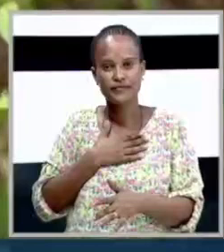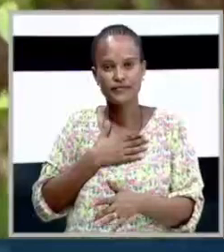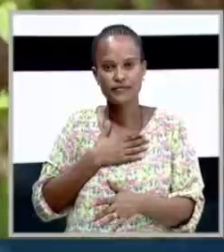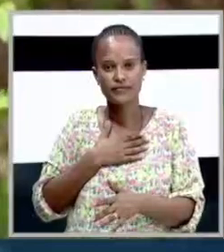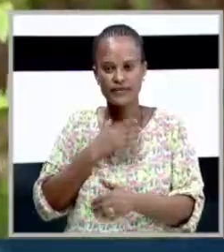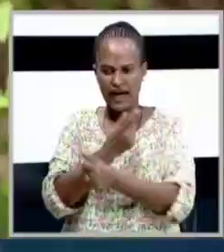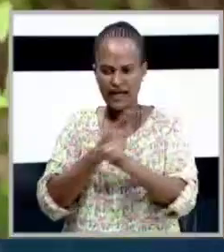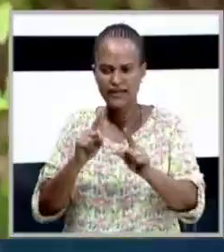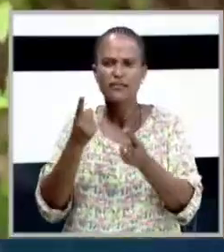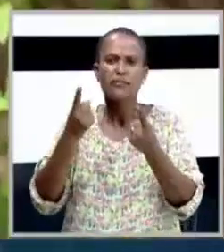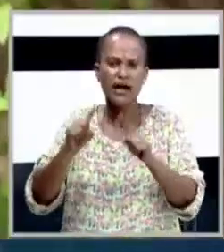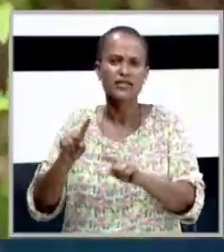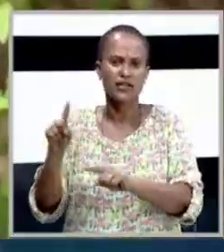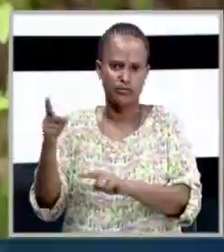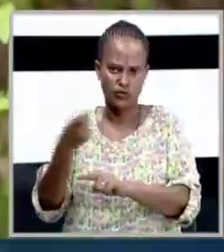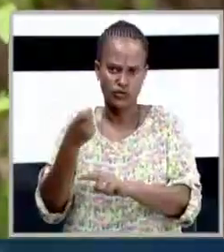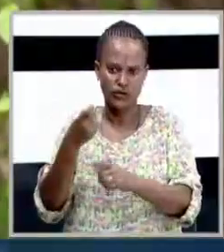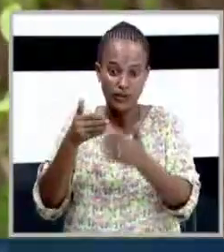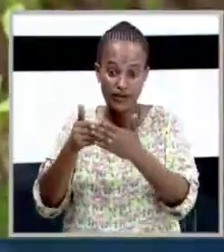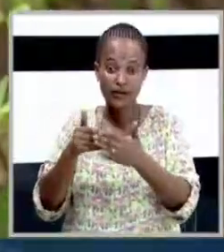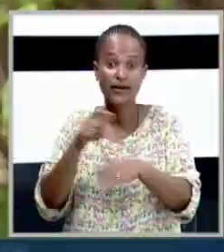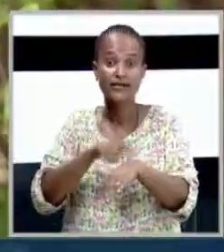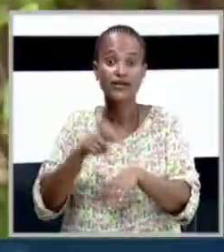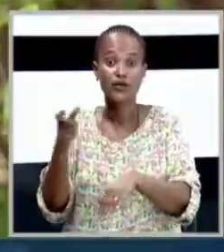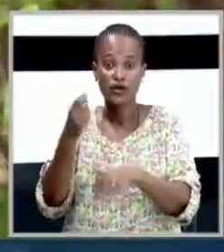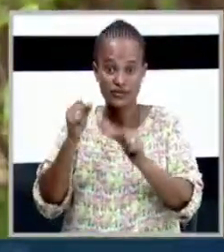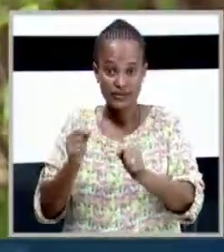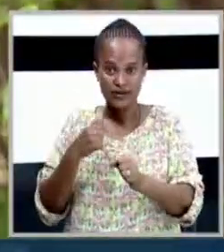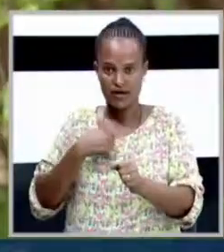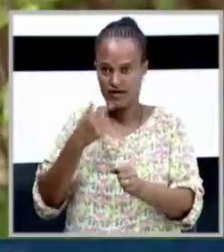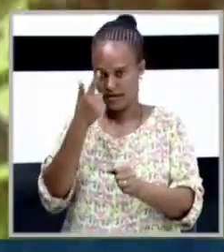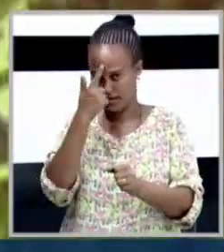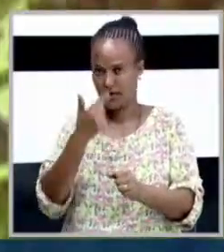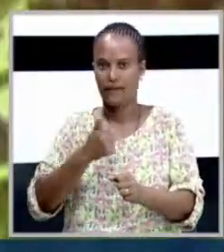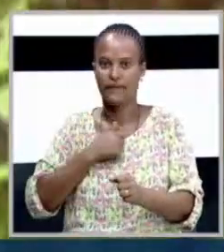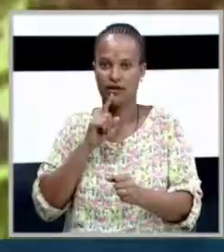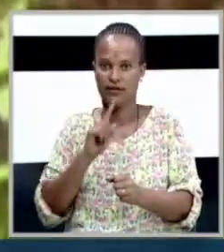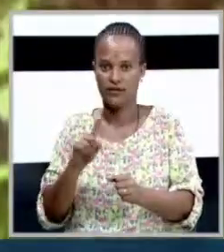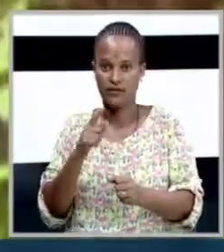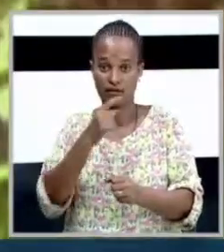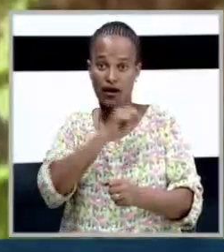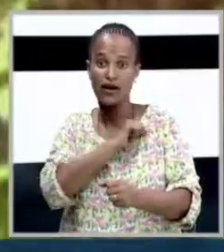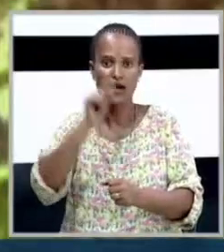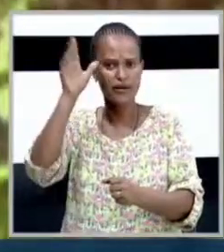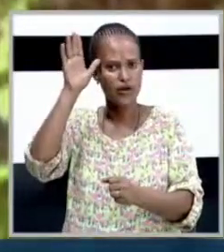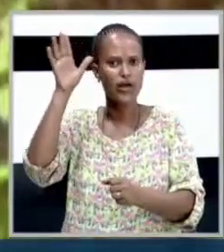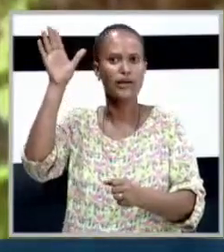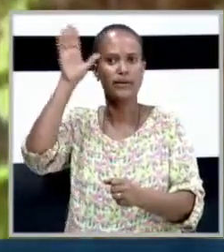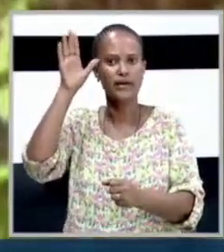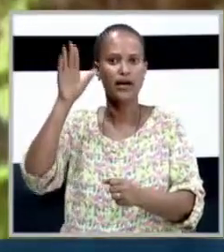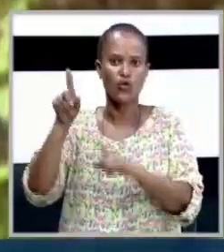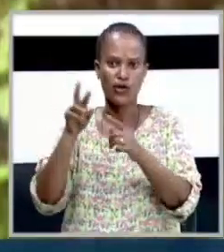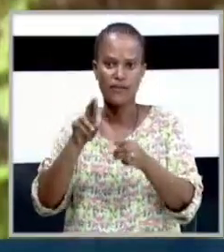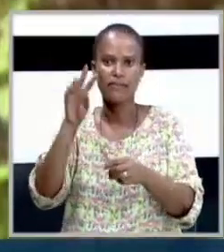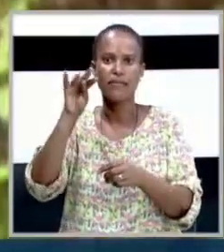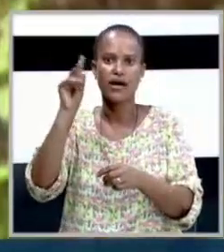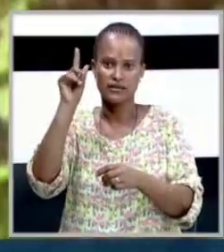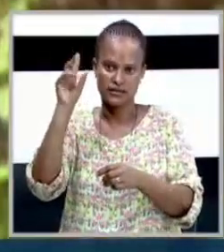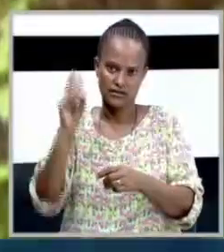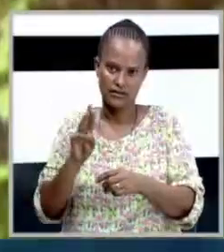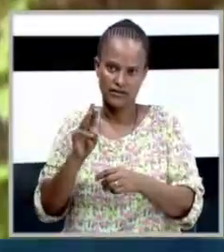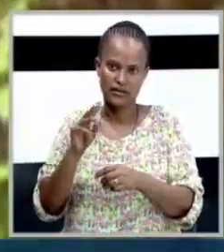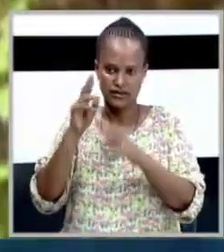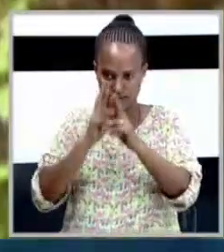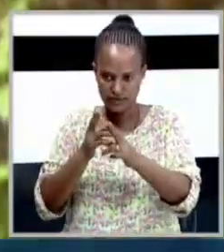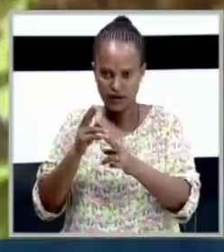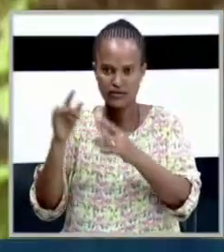ሓርነት መዓስ ከም ትኸውን ኣብ ቀረባ ግዜ ክኸውን ከም ዝኽእል ንኣመና ኢና ንኸድ ነርና። ተጋላላይ ገብረ ህይወት ገብረ ሚካኤል ወይ ድማ ማርክስ ክብርታት